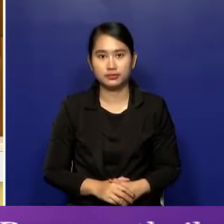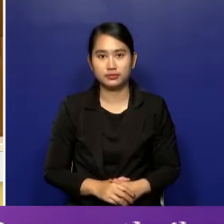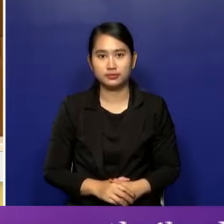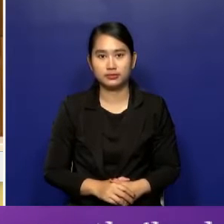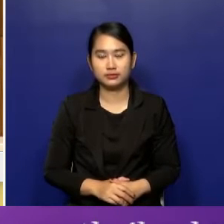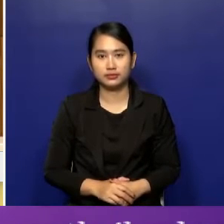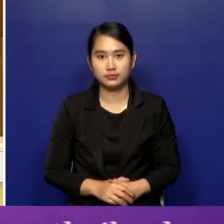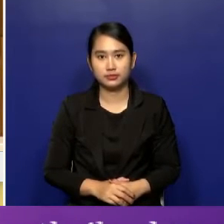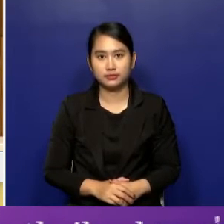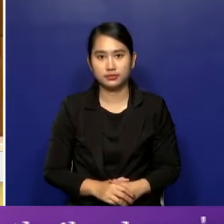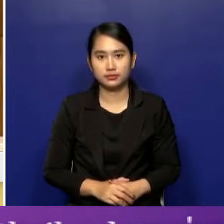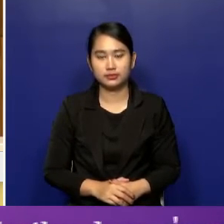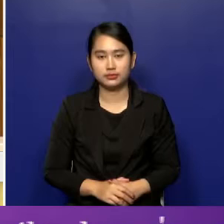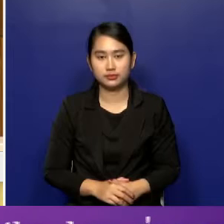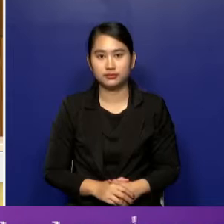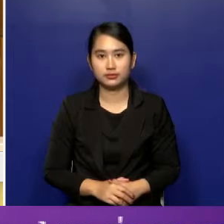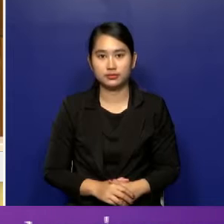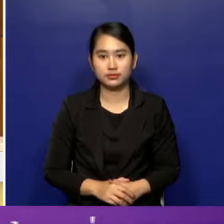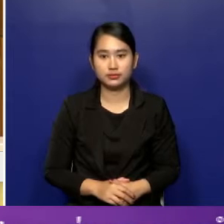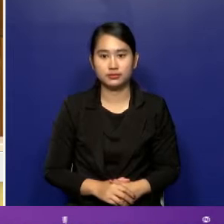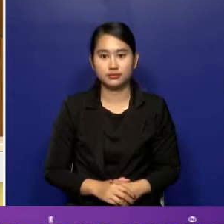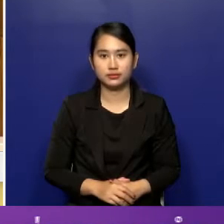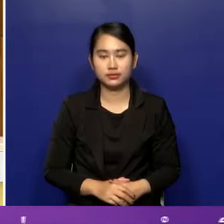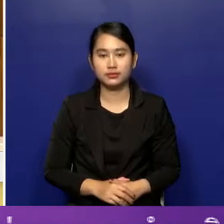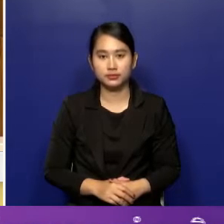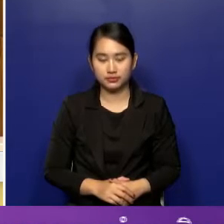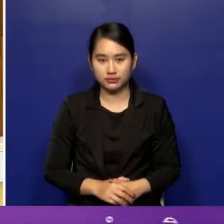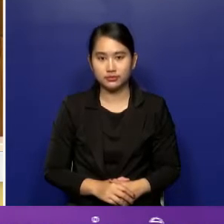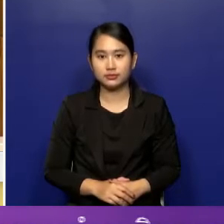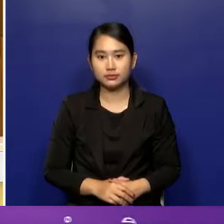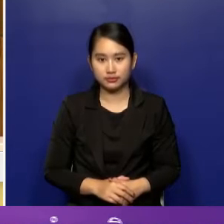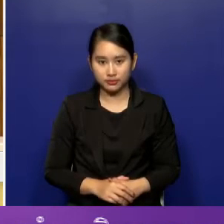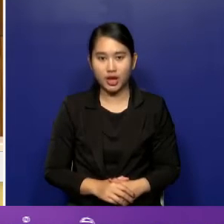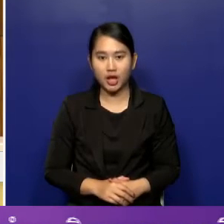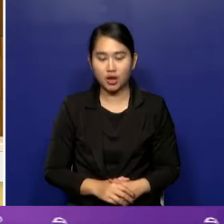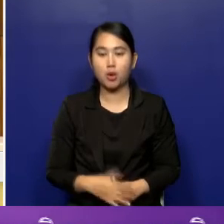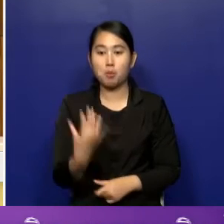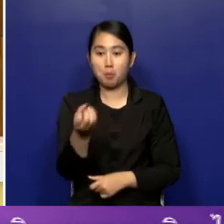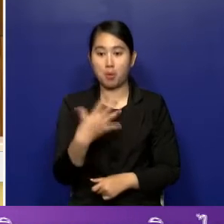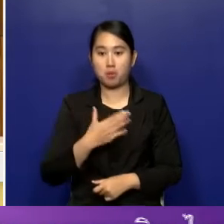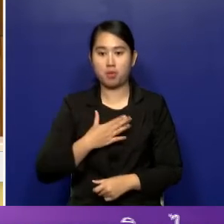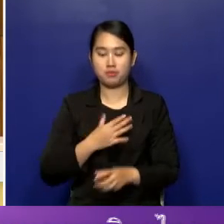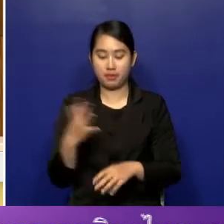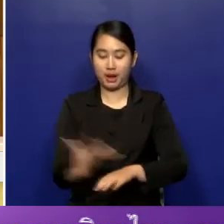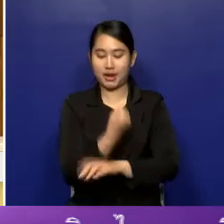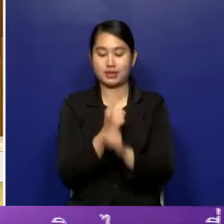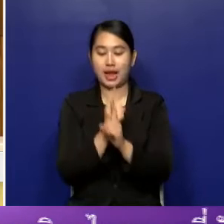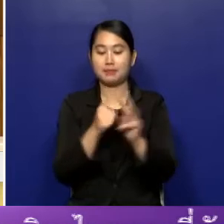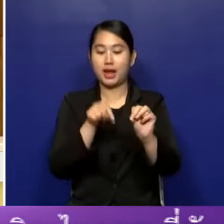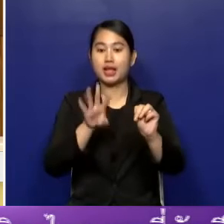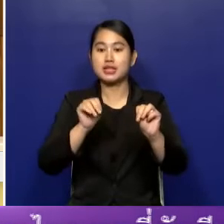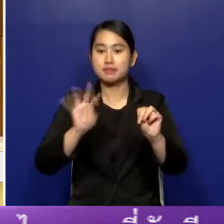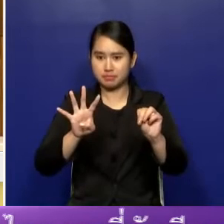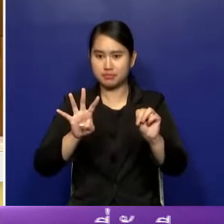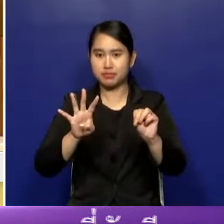เสรรกันกรอนีที่ว่าผมแมน้มาติ 44 แลผมยืนเยนแบคำสงมาติ 44